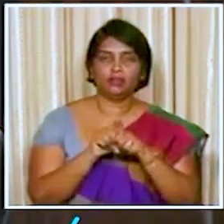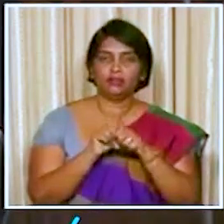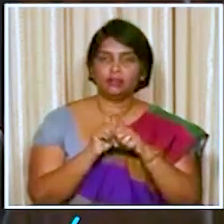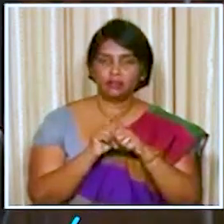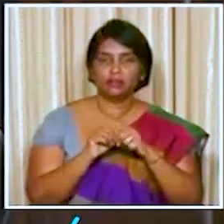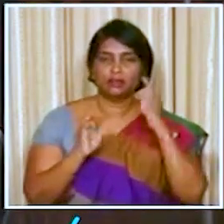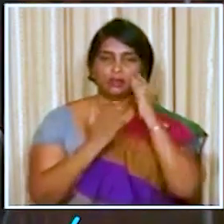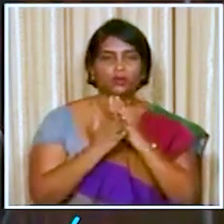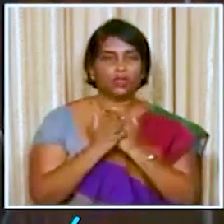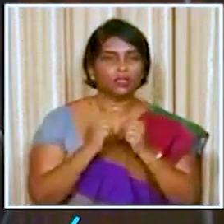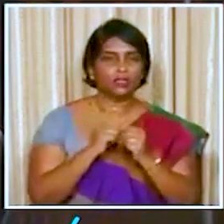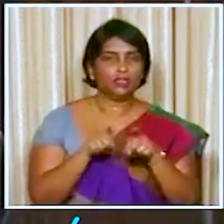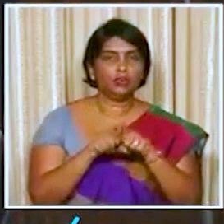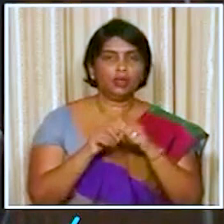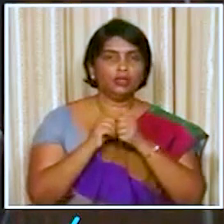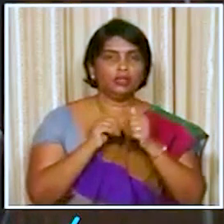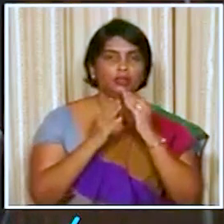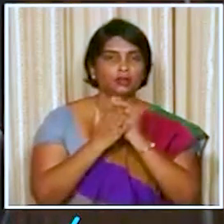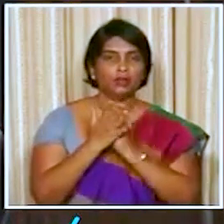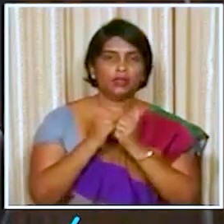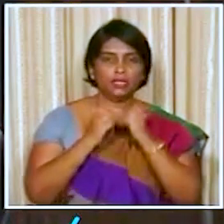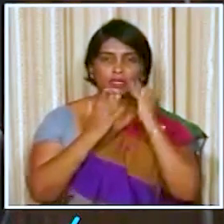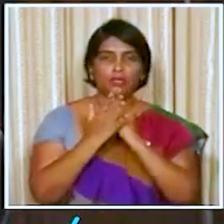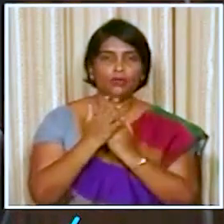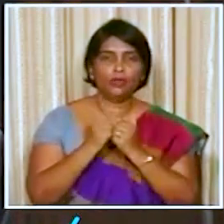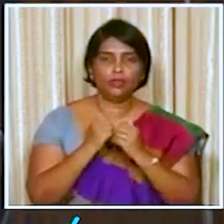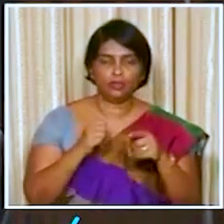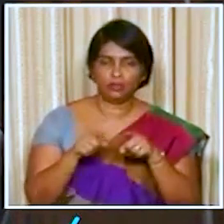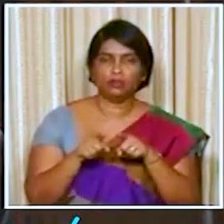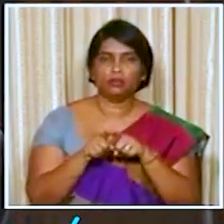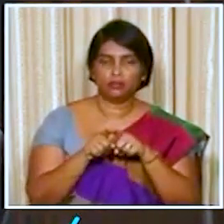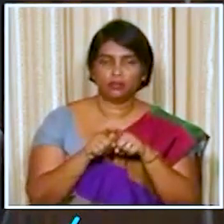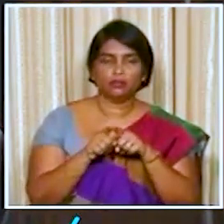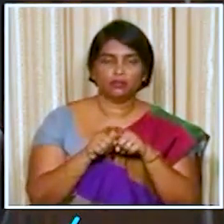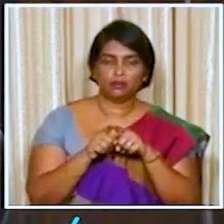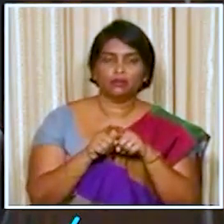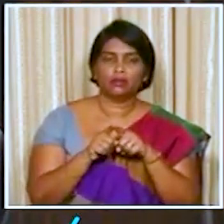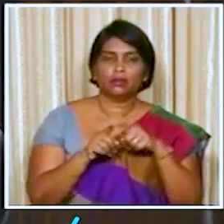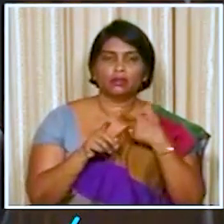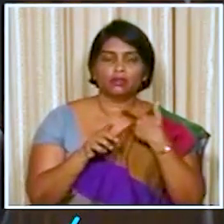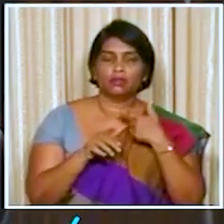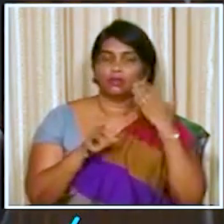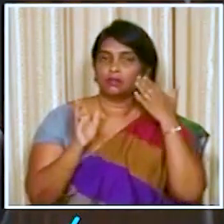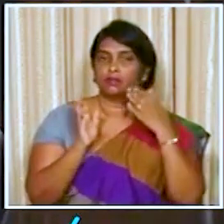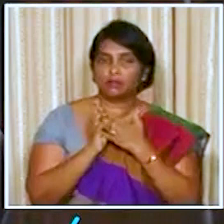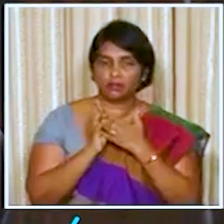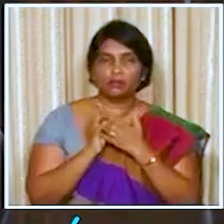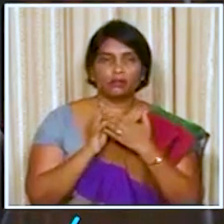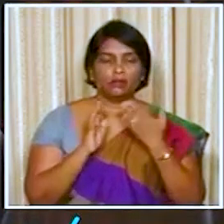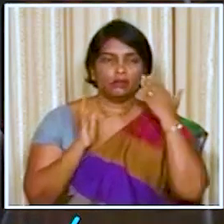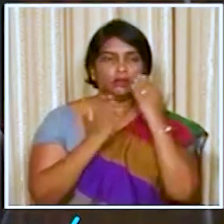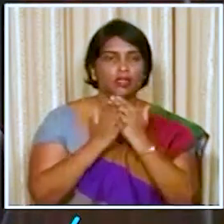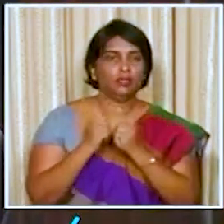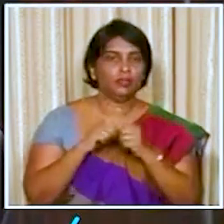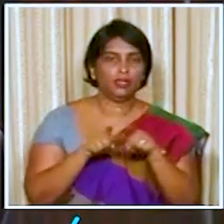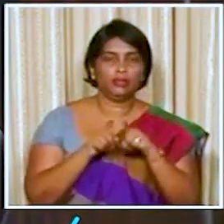ඔබතුමා මේ මන්ත්‍රීතුමාට වෙච්ච වැරද්ද මත කරුණු දැක්වුවා. මේක ඊටාම් පැහැදිලිව තියෙන්නේ කියපු ආබාධිතයන්ට නෙවෙයි ආබාධිත